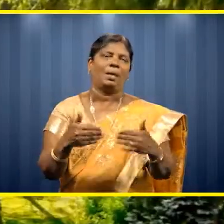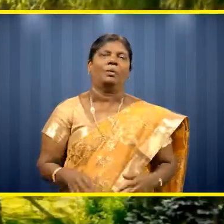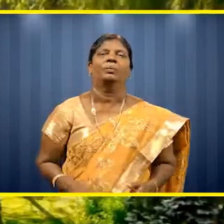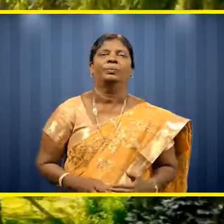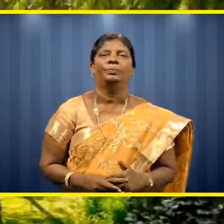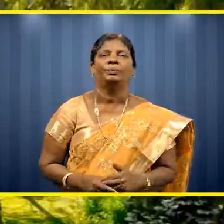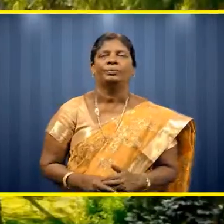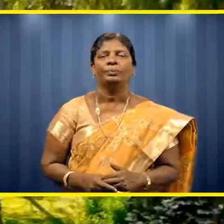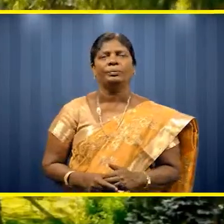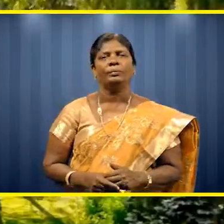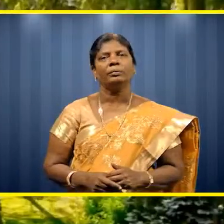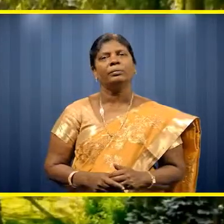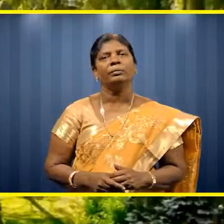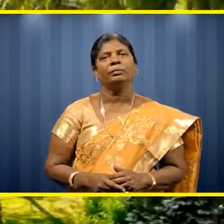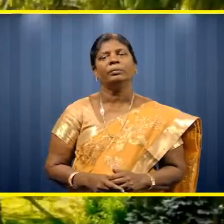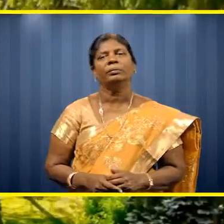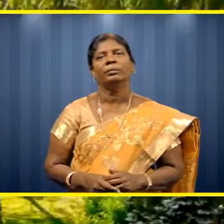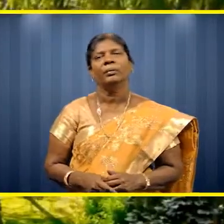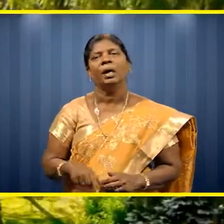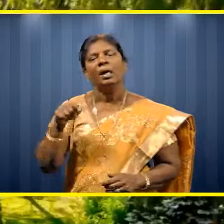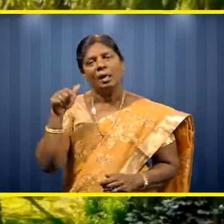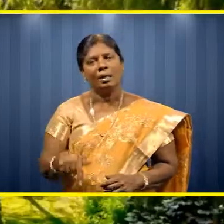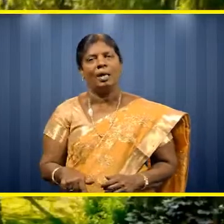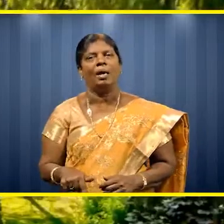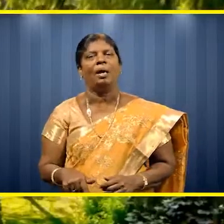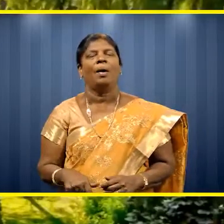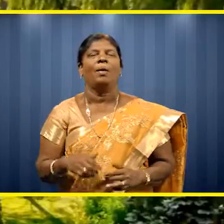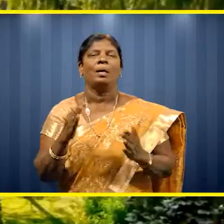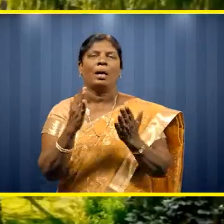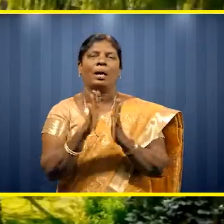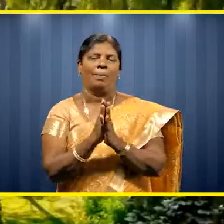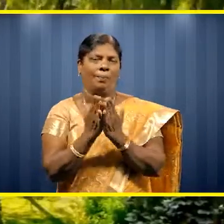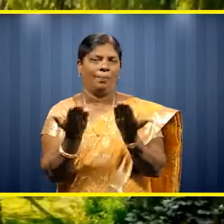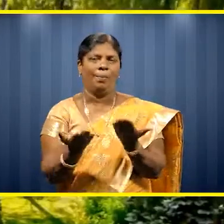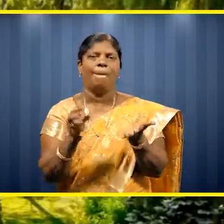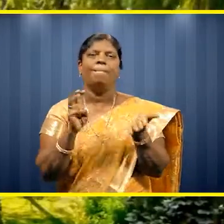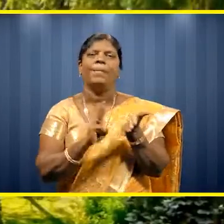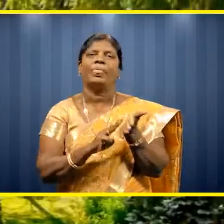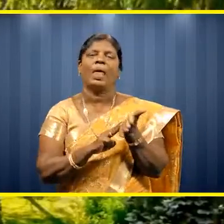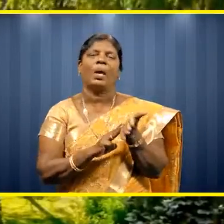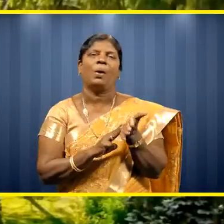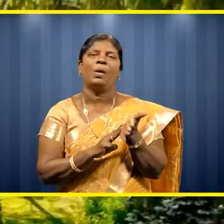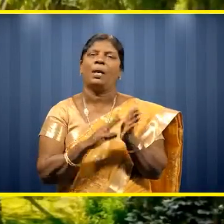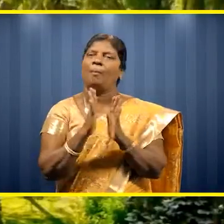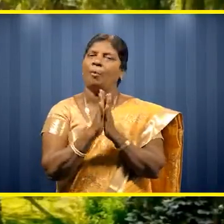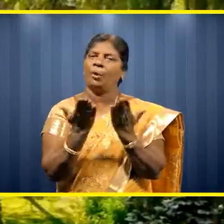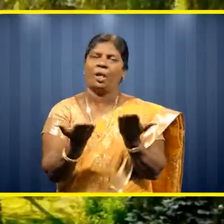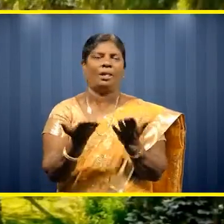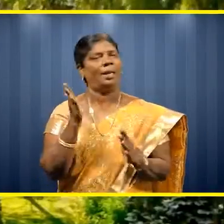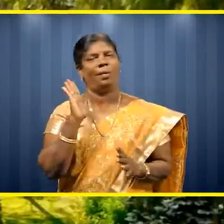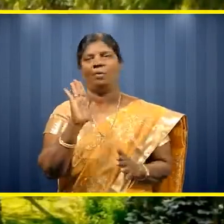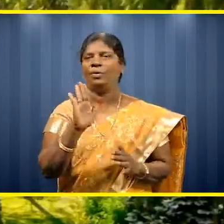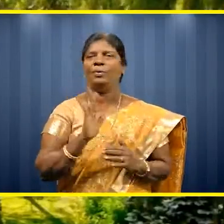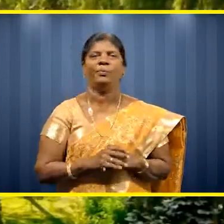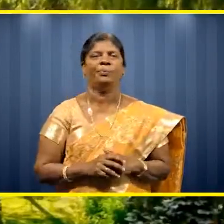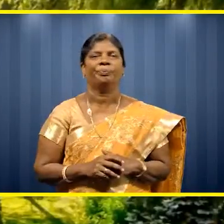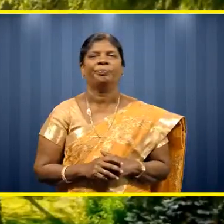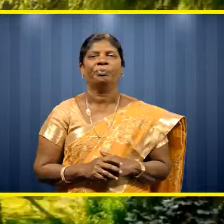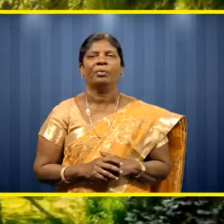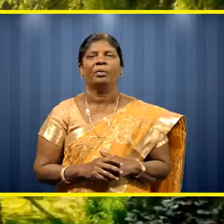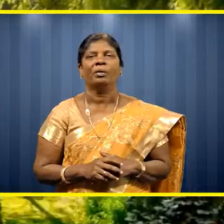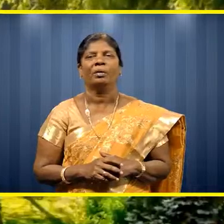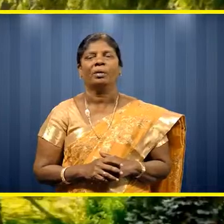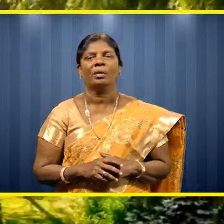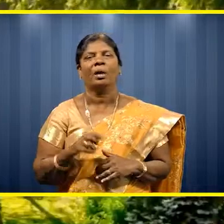ஆண்டவர் சந்தித்தார். நான் உங்களுக்காக இதே சம்பவம் மத்தேயு என்கிற புத்தகத்தில்